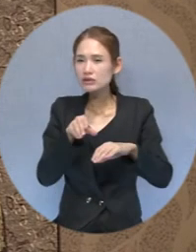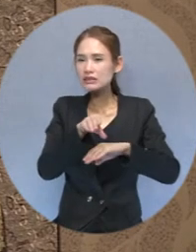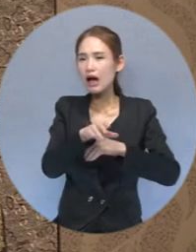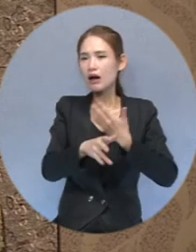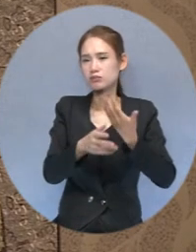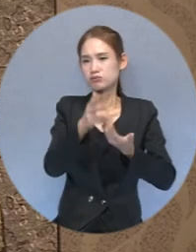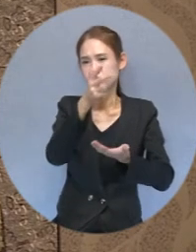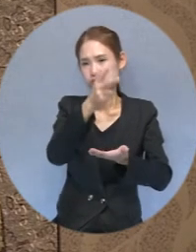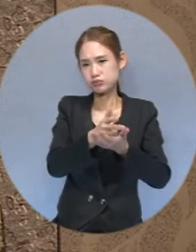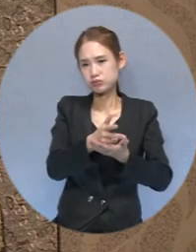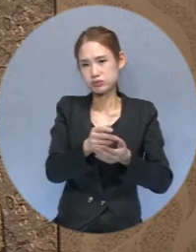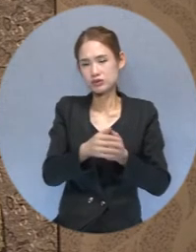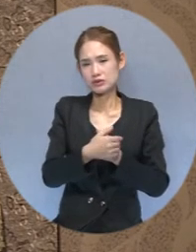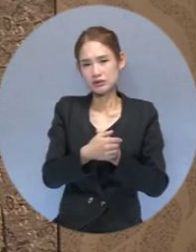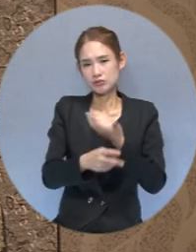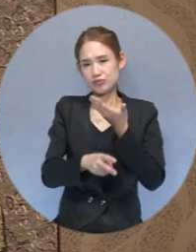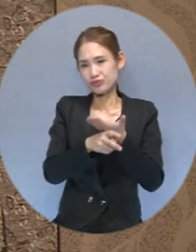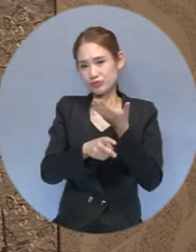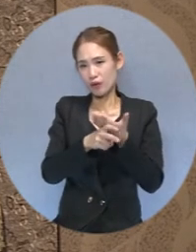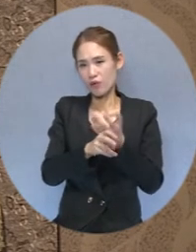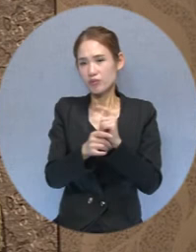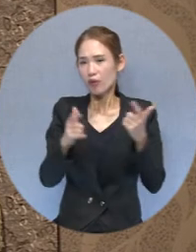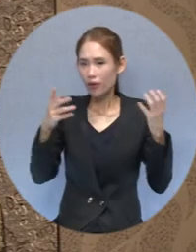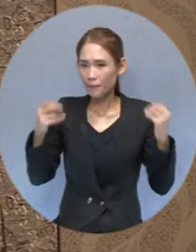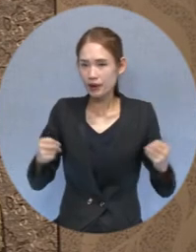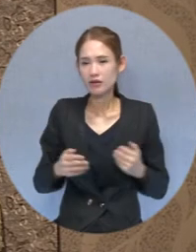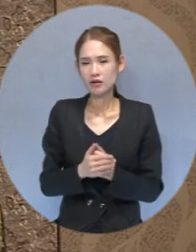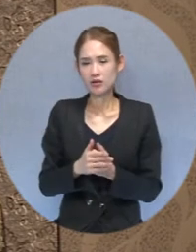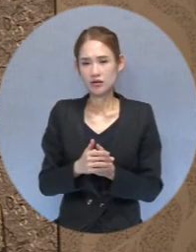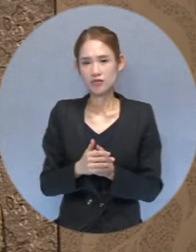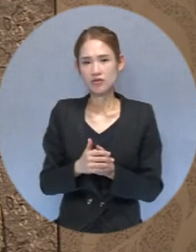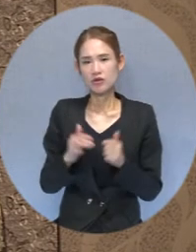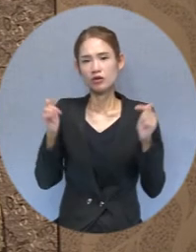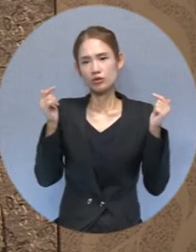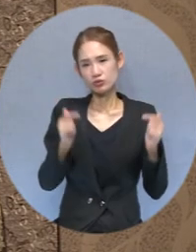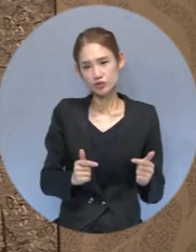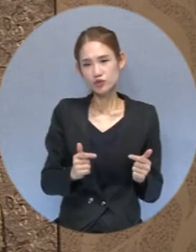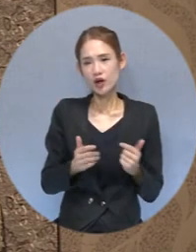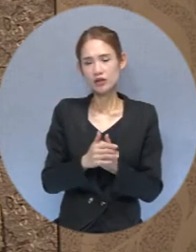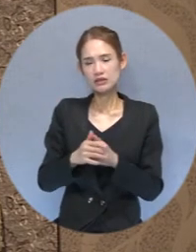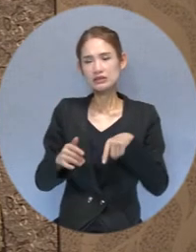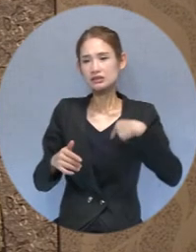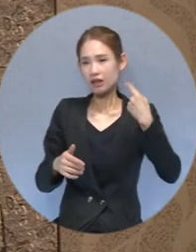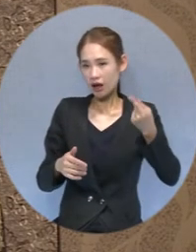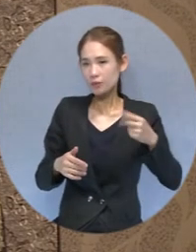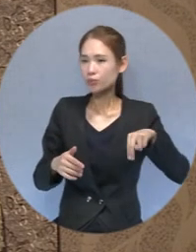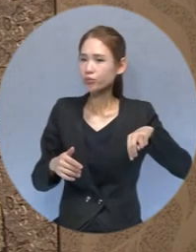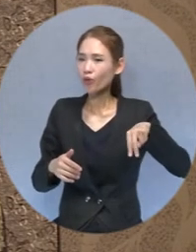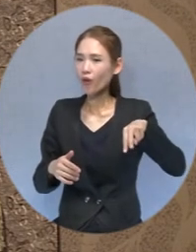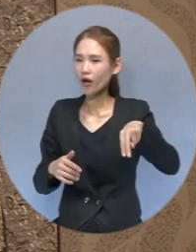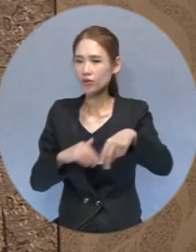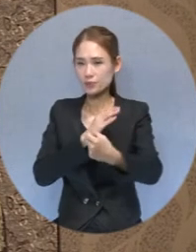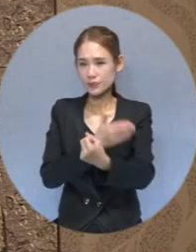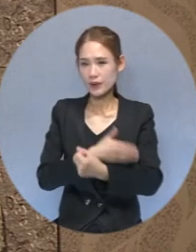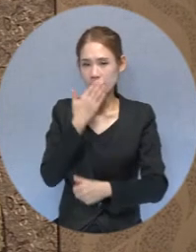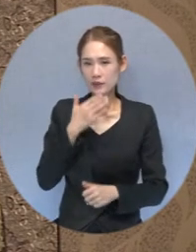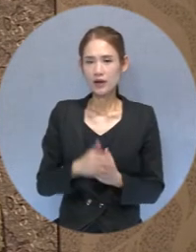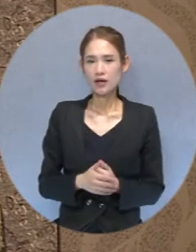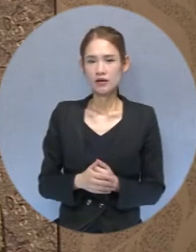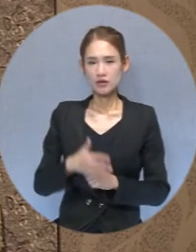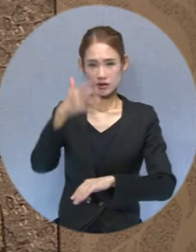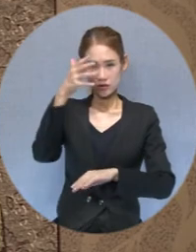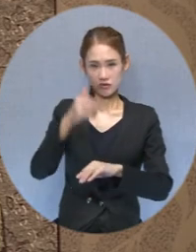부분들을 좀 억제해 나가야지 좀 우리들 어르신들의 보행권이 좀 보장이 될 텐데. 네. 결국 다